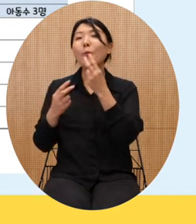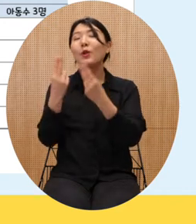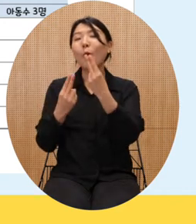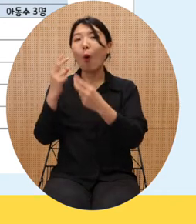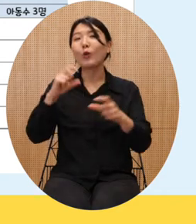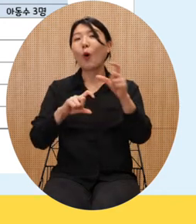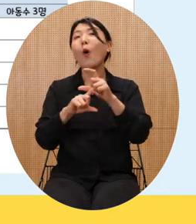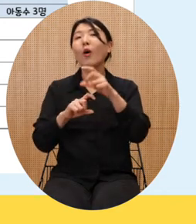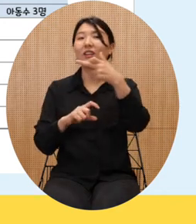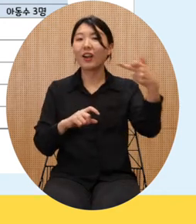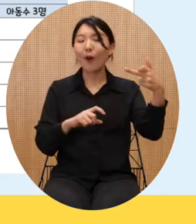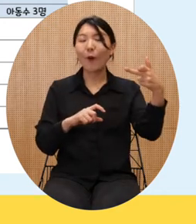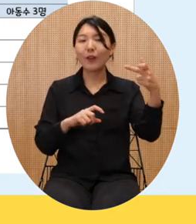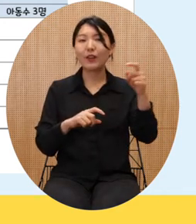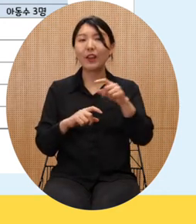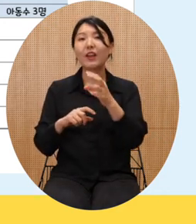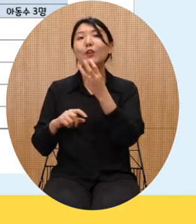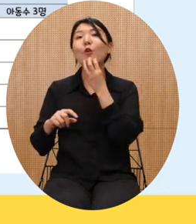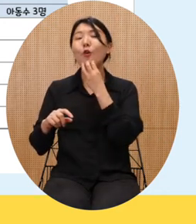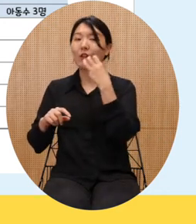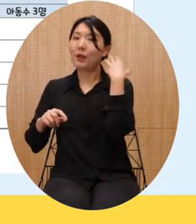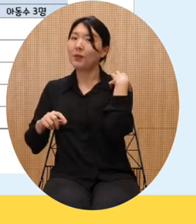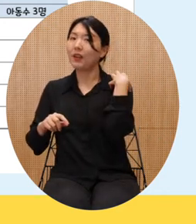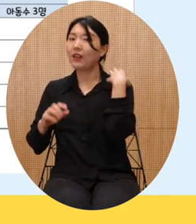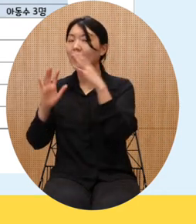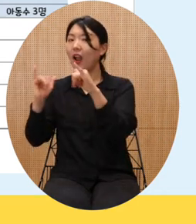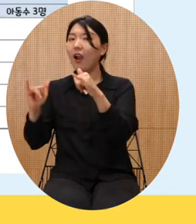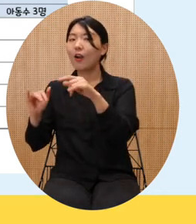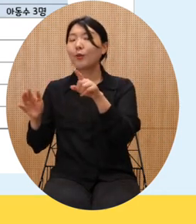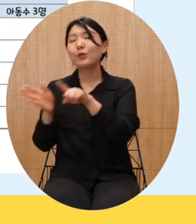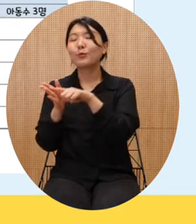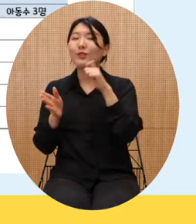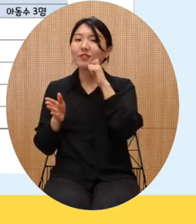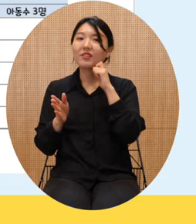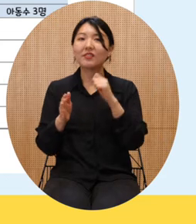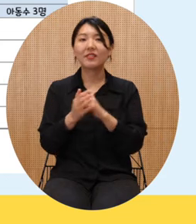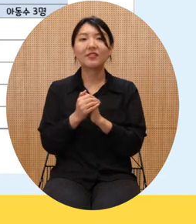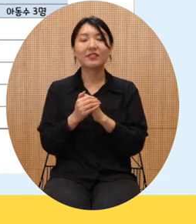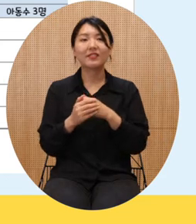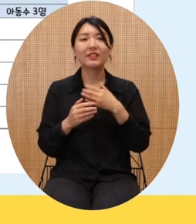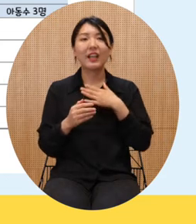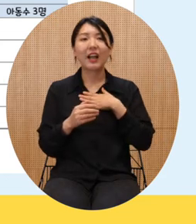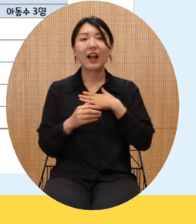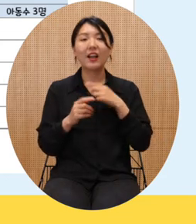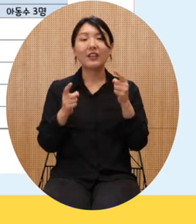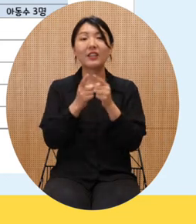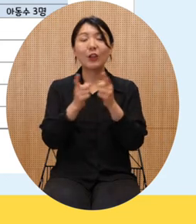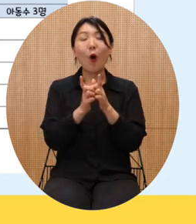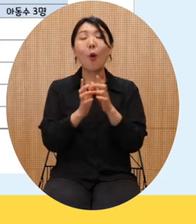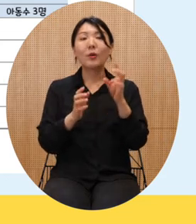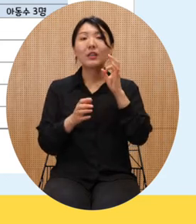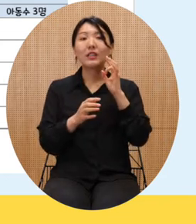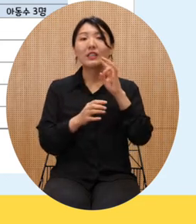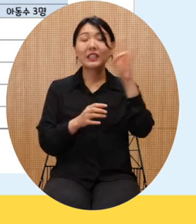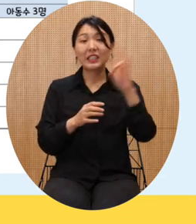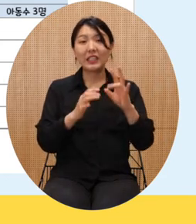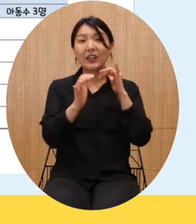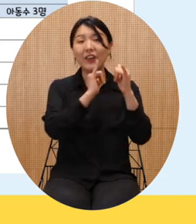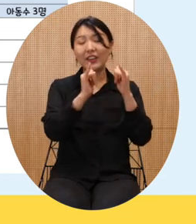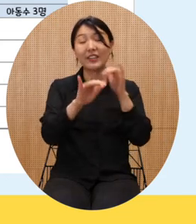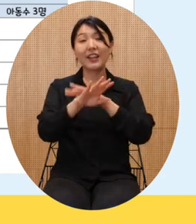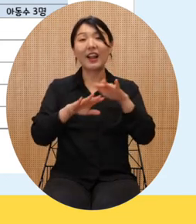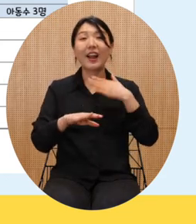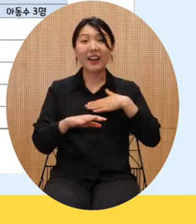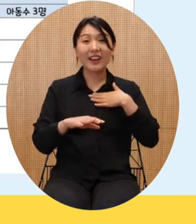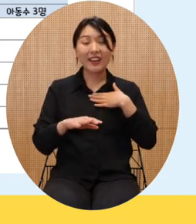지급한다 그랬더니 서울시의 예산 담당자가 믿지를 못하더라고요. 그럴 리가 없다고. 근데 제가 시흥시를 이렇게 직접 연락해서